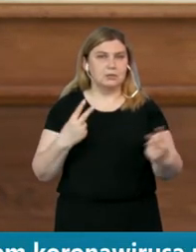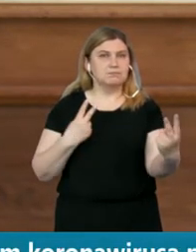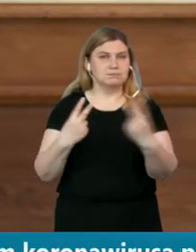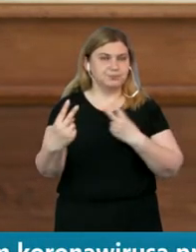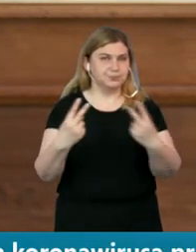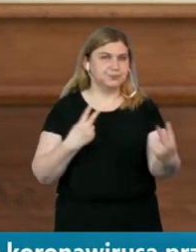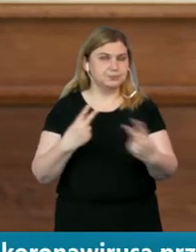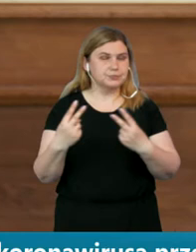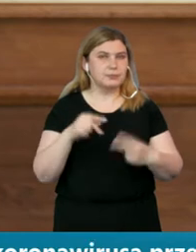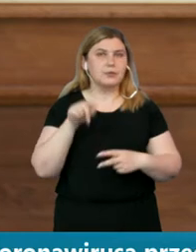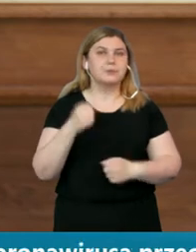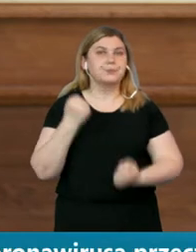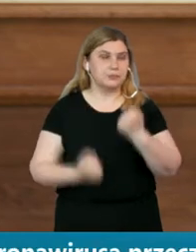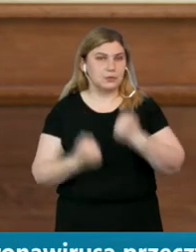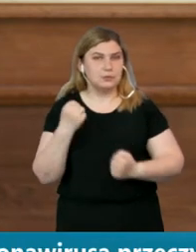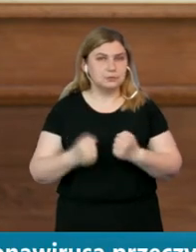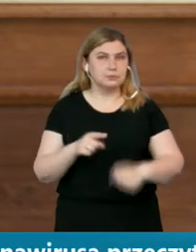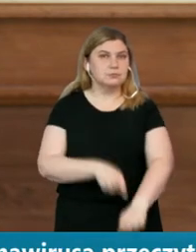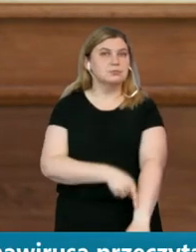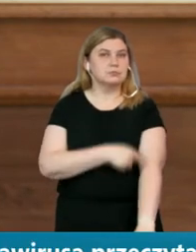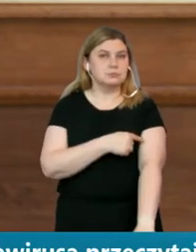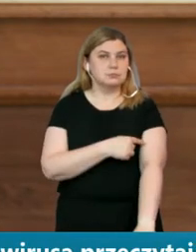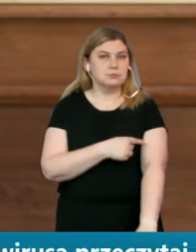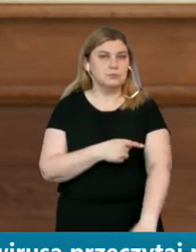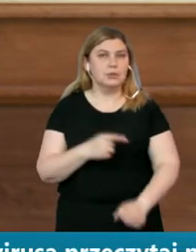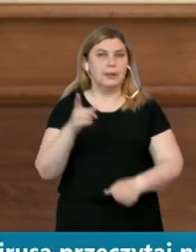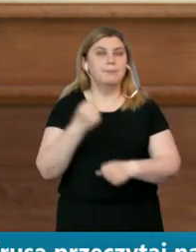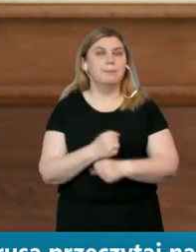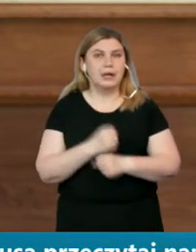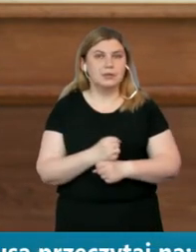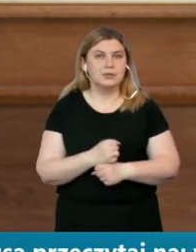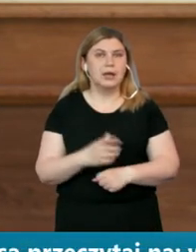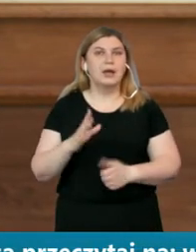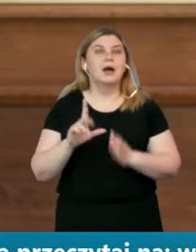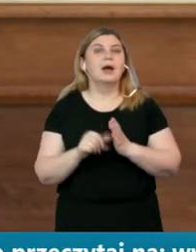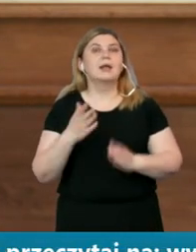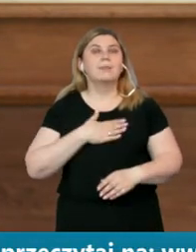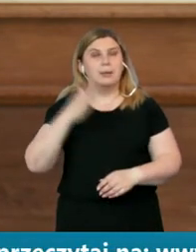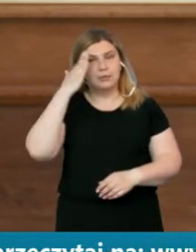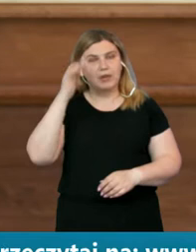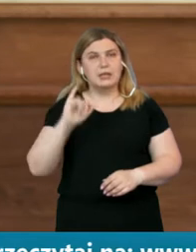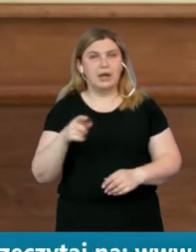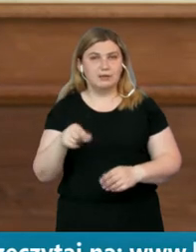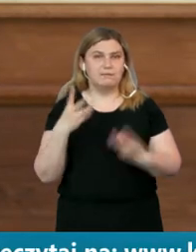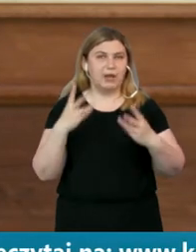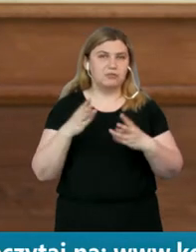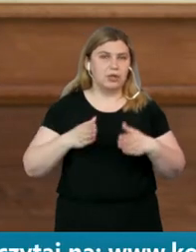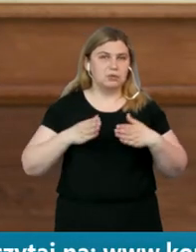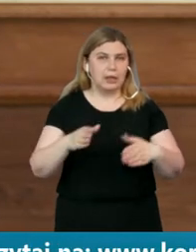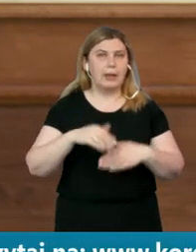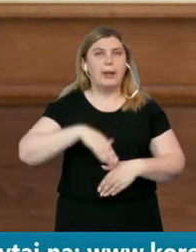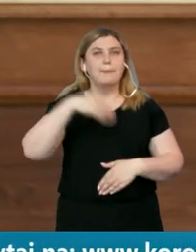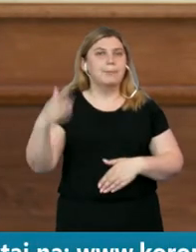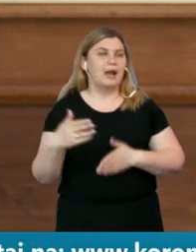w każdym kierunku. To utrudnia oczywiście i nieco wydłuża pracę, no ale mamy świadomość, jak ważny jest to szlak komunikacyjny dla połączenia prawego i